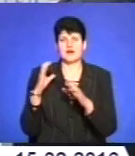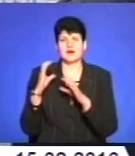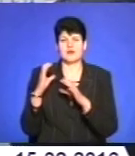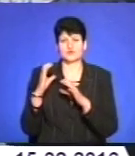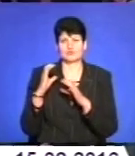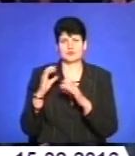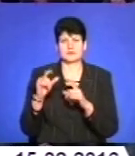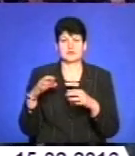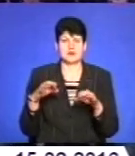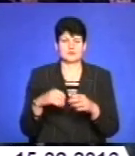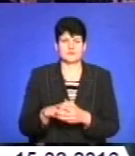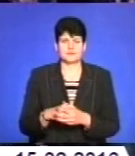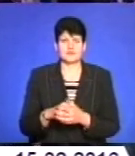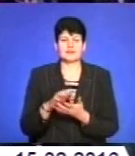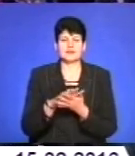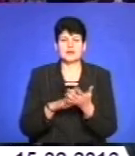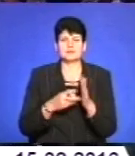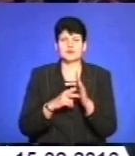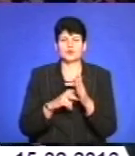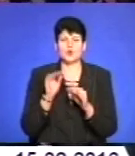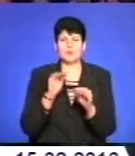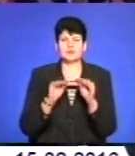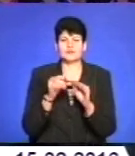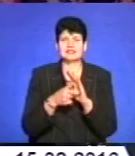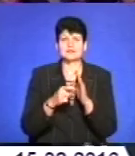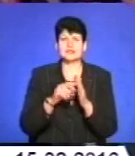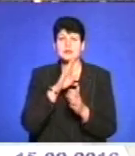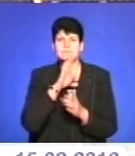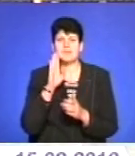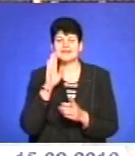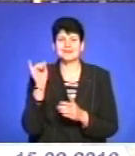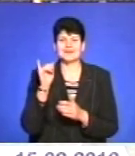автобусним транспортом. Надалі планують облаштувати кімнату матері